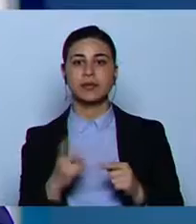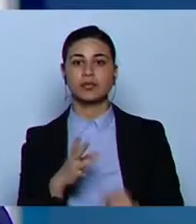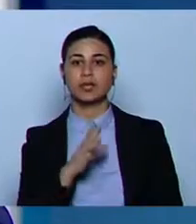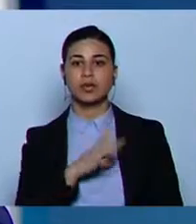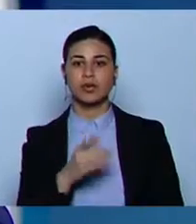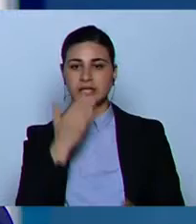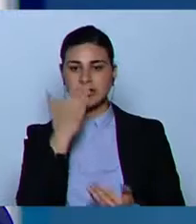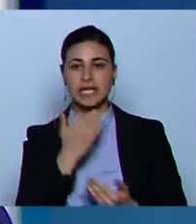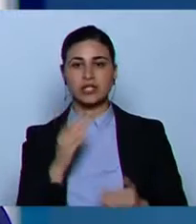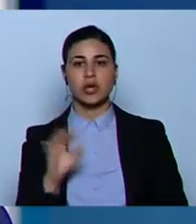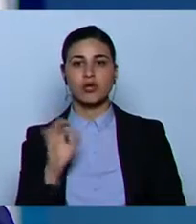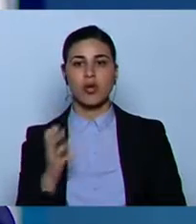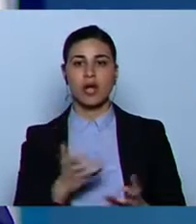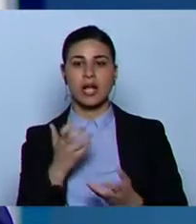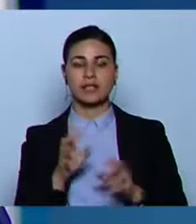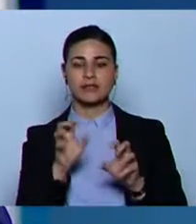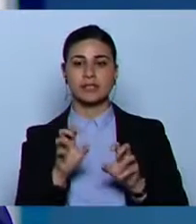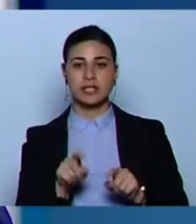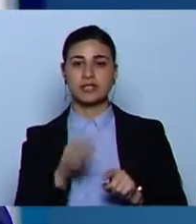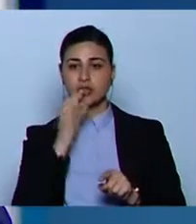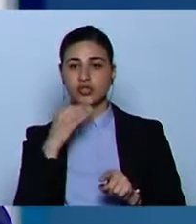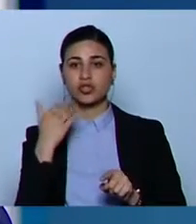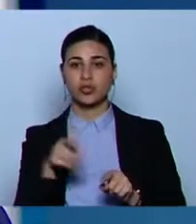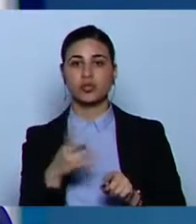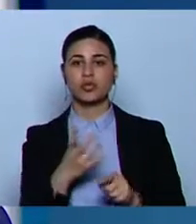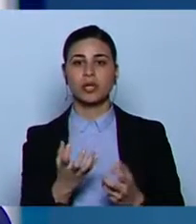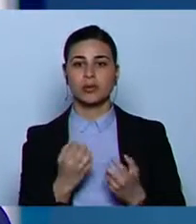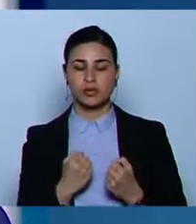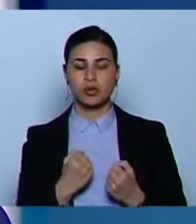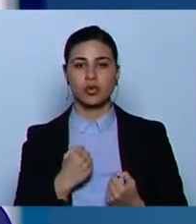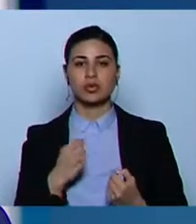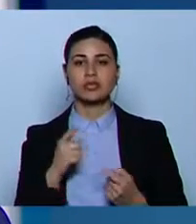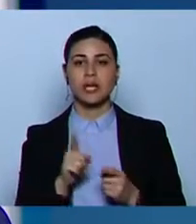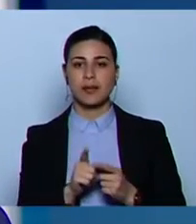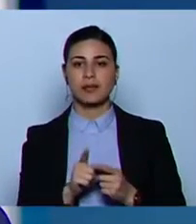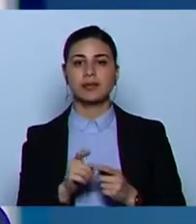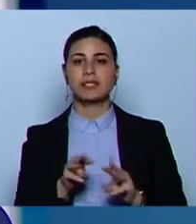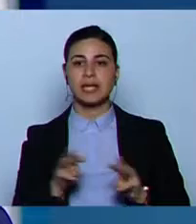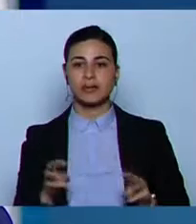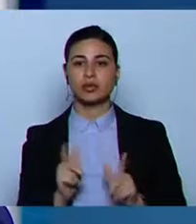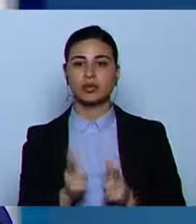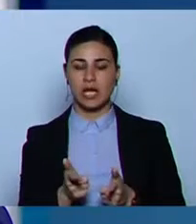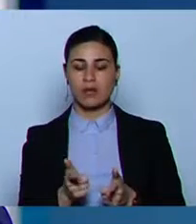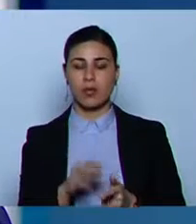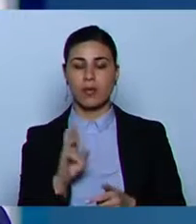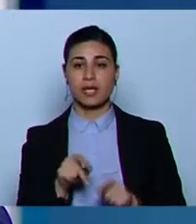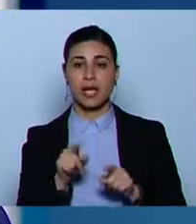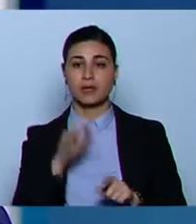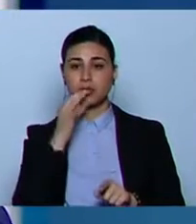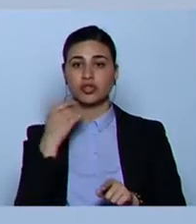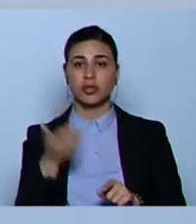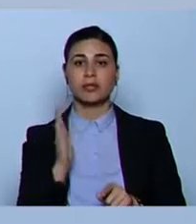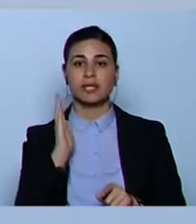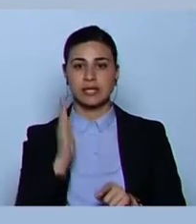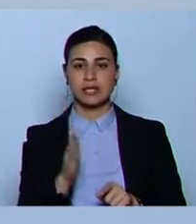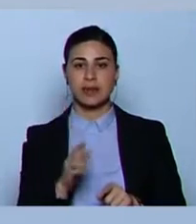ის საჯარო განხილვის წესით. Ამის შემდეგ საკრებულოდან უნდა მიიღოს ინფრასტრუქტურის სამინისტრომ თანხმობა და ამის შემდეგ